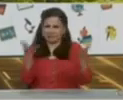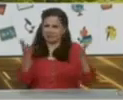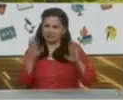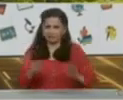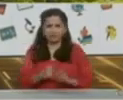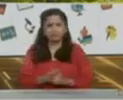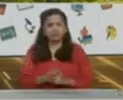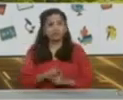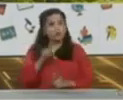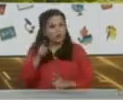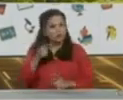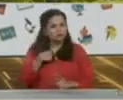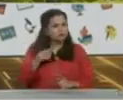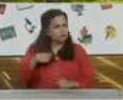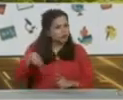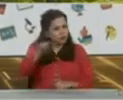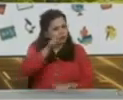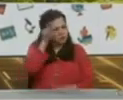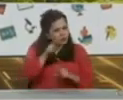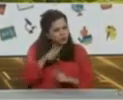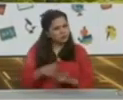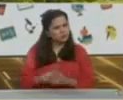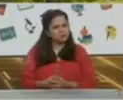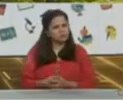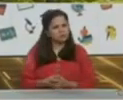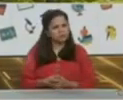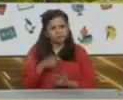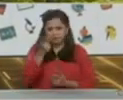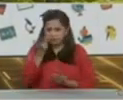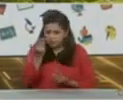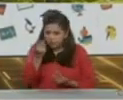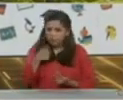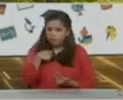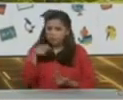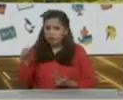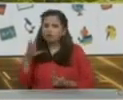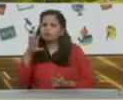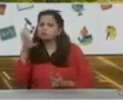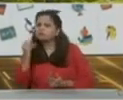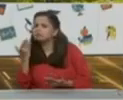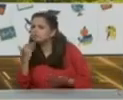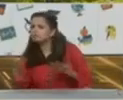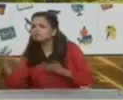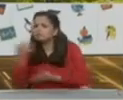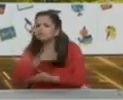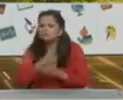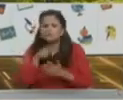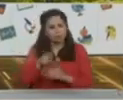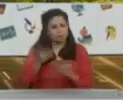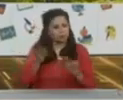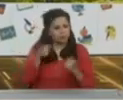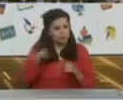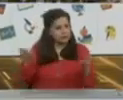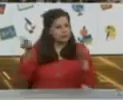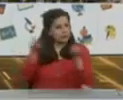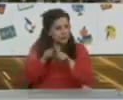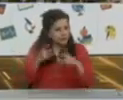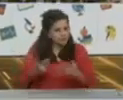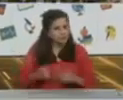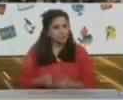क्या हम इनसे भी जानकारियां जुटाकर ऐसी चीजों को